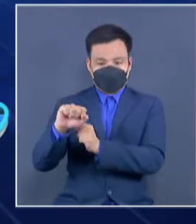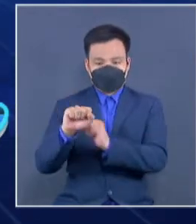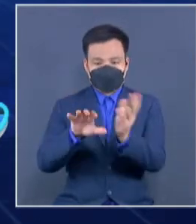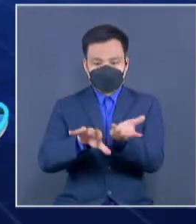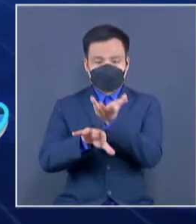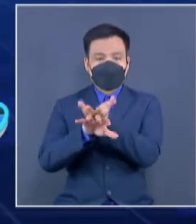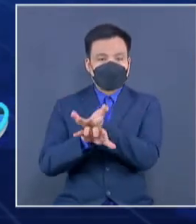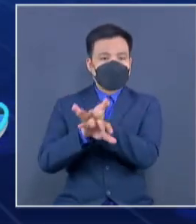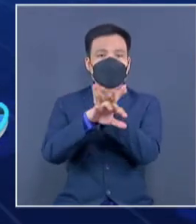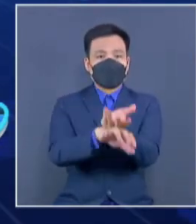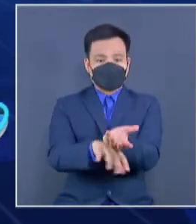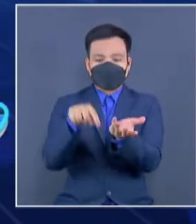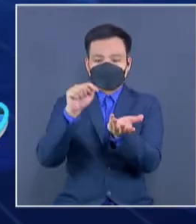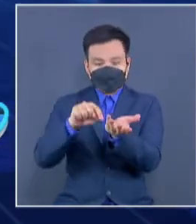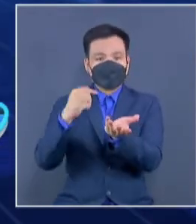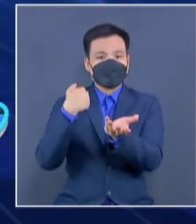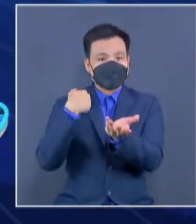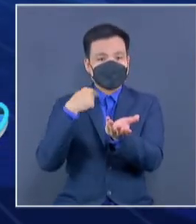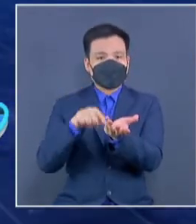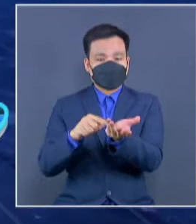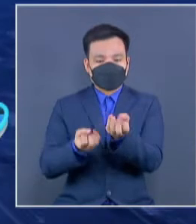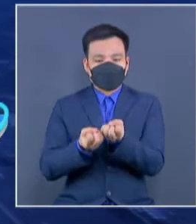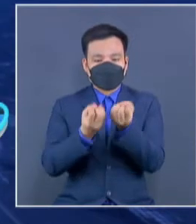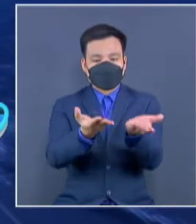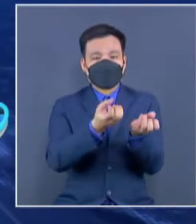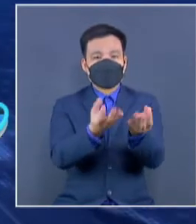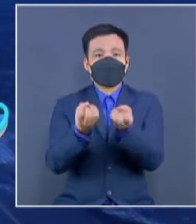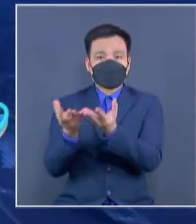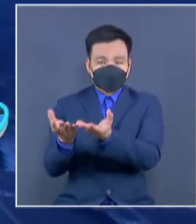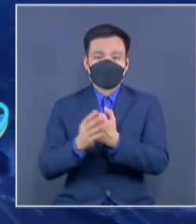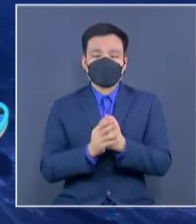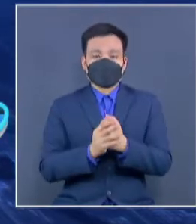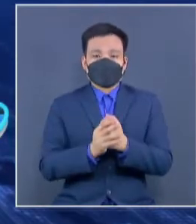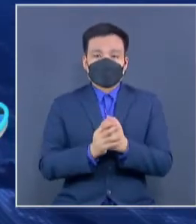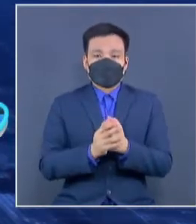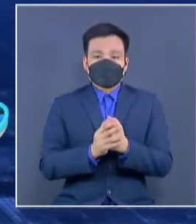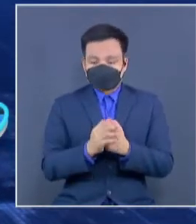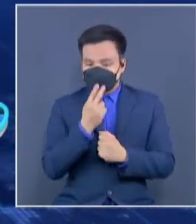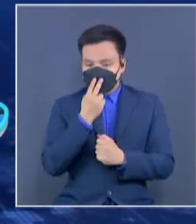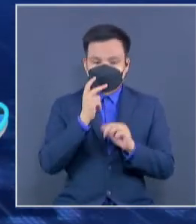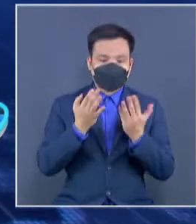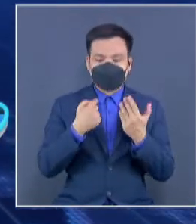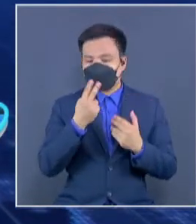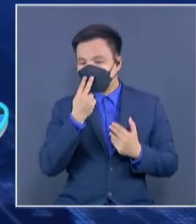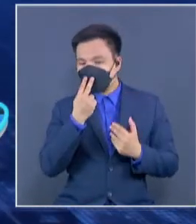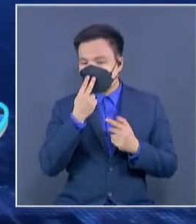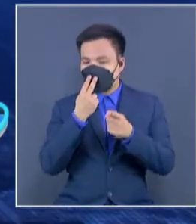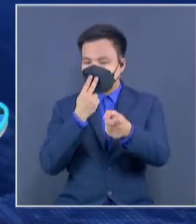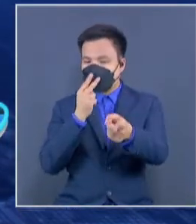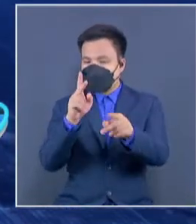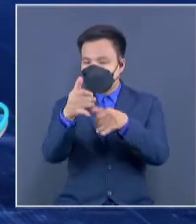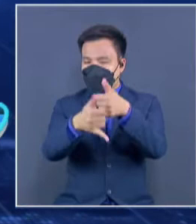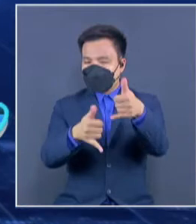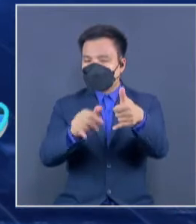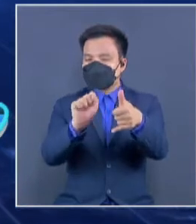าแล้วก็ขนยาเสพติดมาเพื่อส่งให้กับลูกค้าตรวจสอบจนกระทั่งมั่นใจชัดเจนก็ปฏิบัติการเข้าจับ